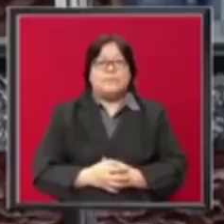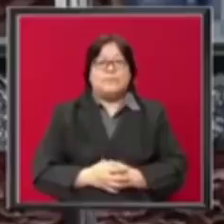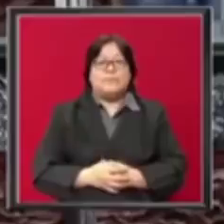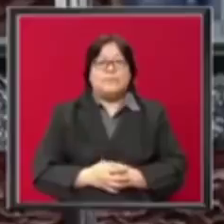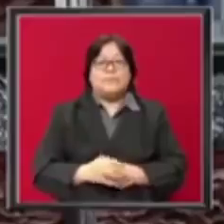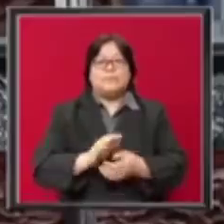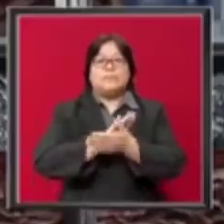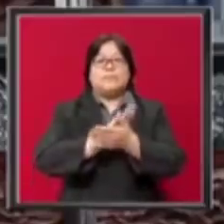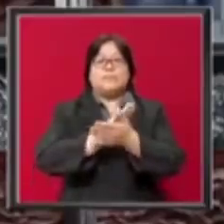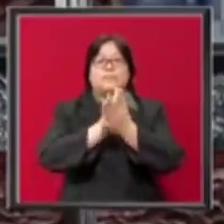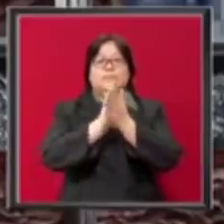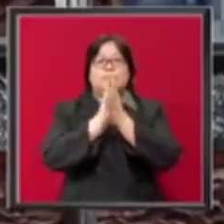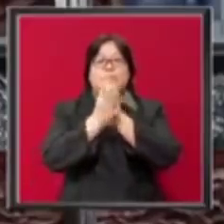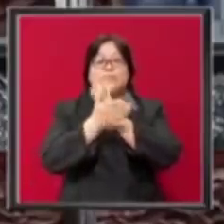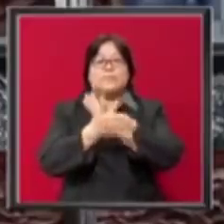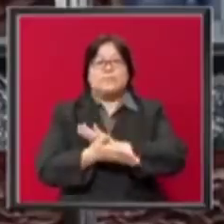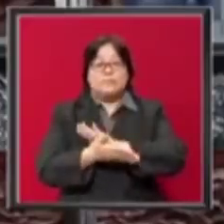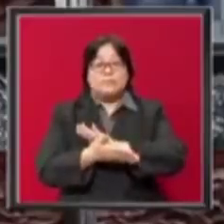Jadi